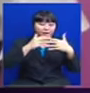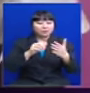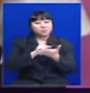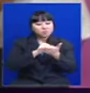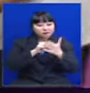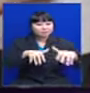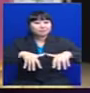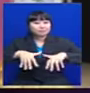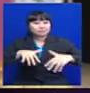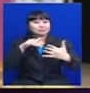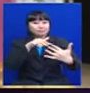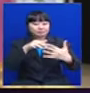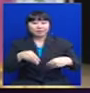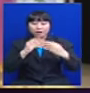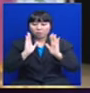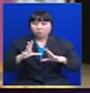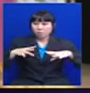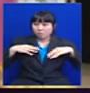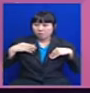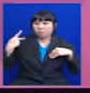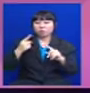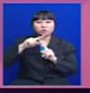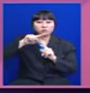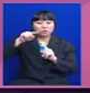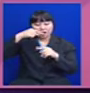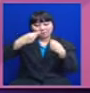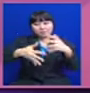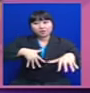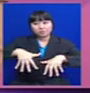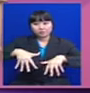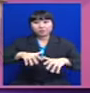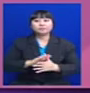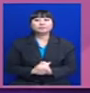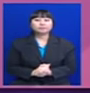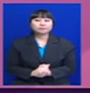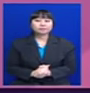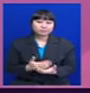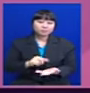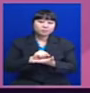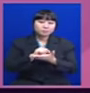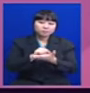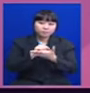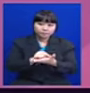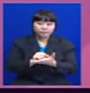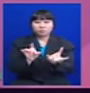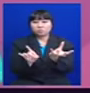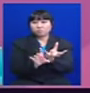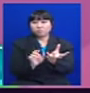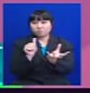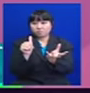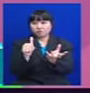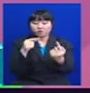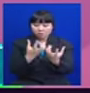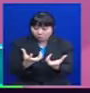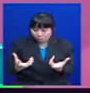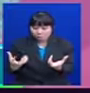ะให้เป็นที่ยอมรับและเกิดประโยชน์สูงสุดต่อประชาชนตลอดจนให้บริการที่มีคุณภาพภายใต้ทรัพยากร